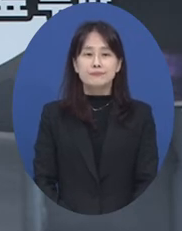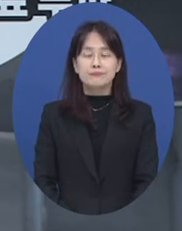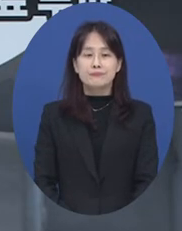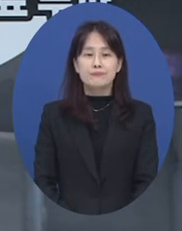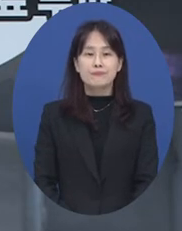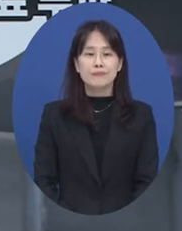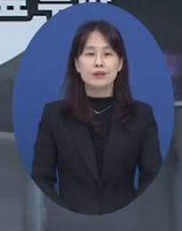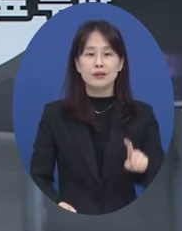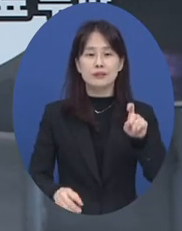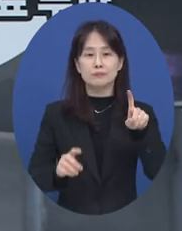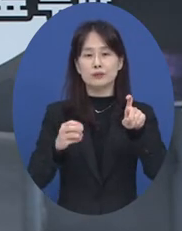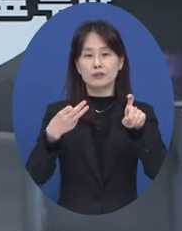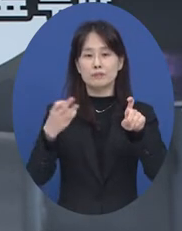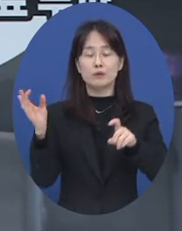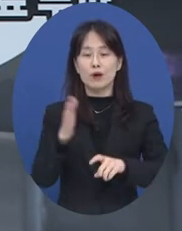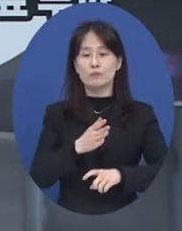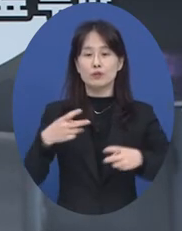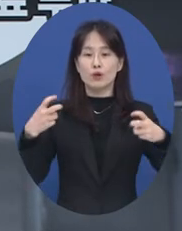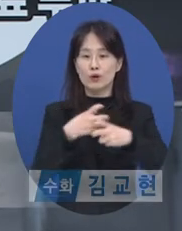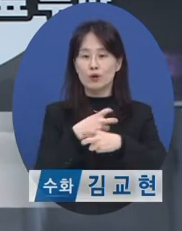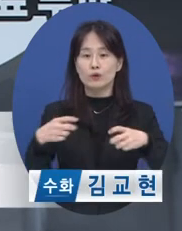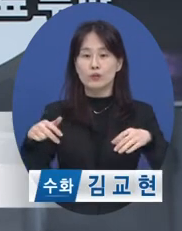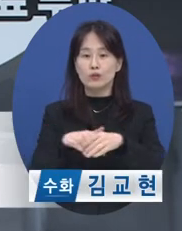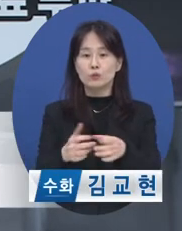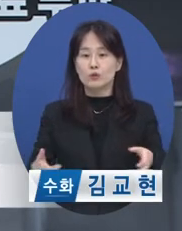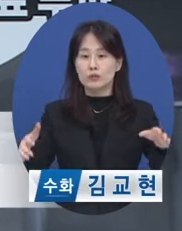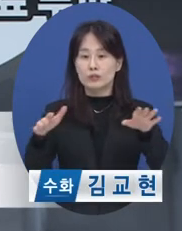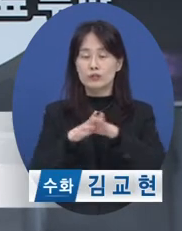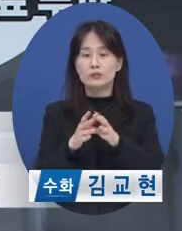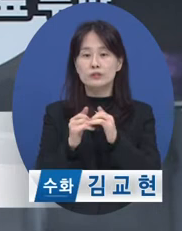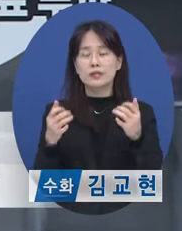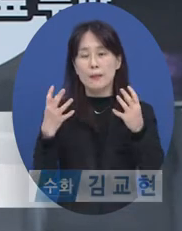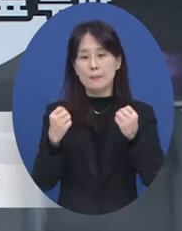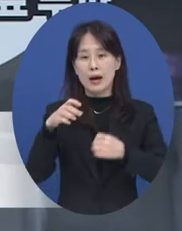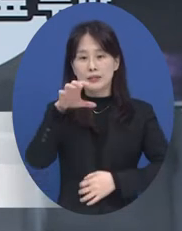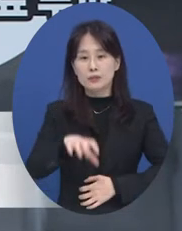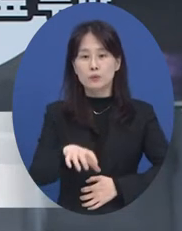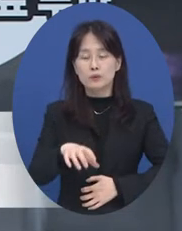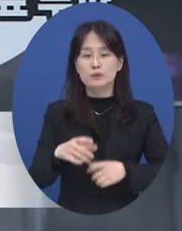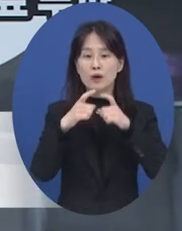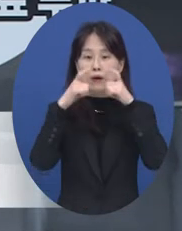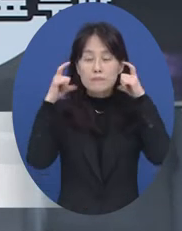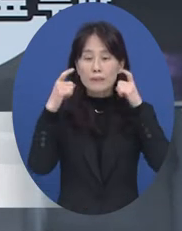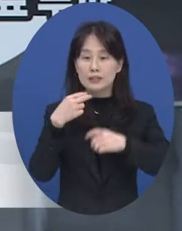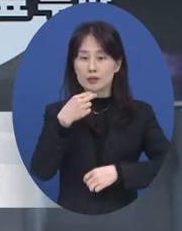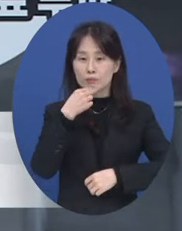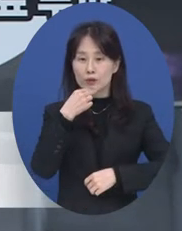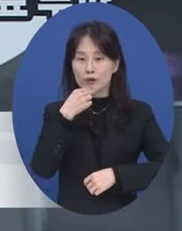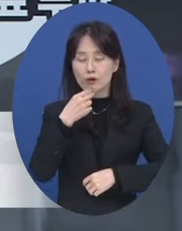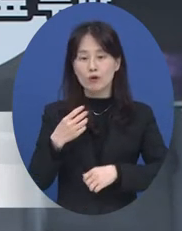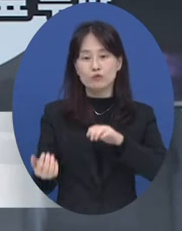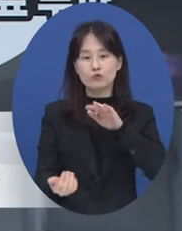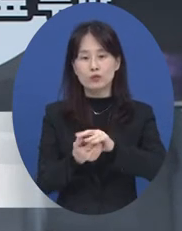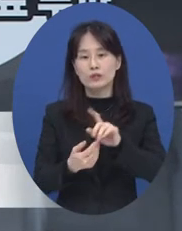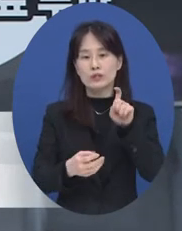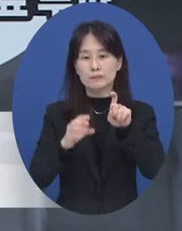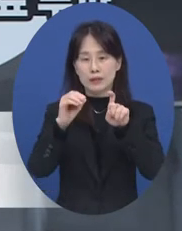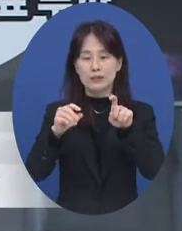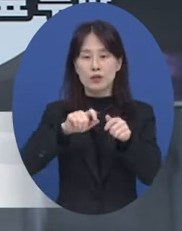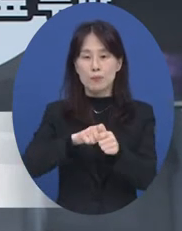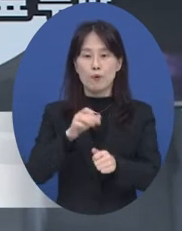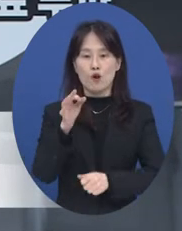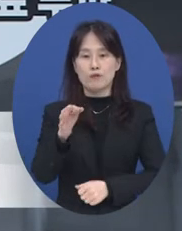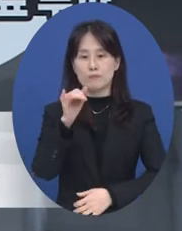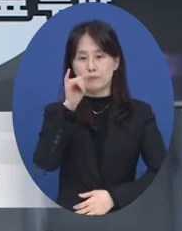오는 13일부터 대중교통이나 종교시설 등 다중이용시설 에서 마스크를 쓰지 않으면 최대 10만원의 과태료가